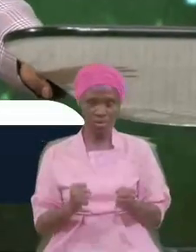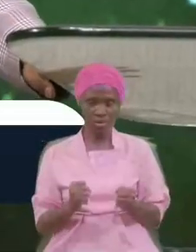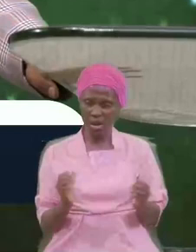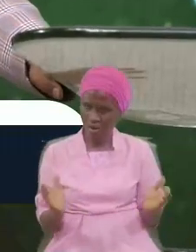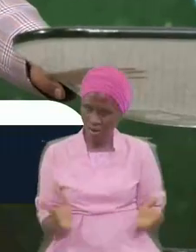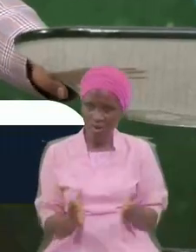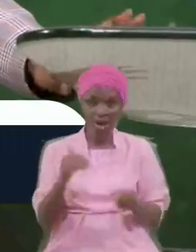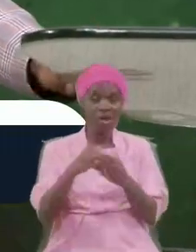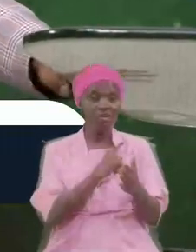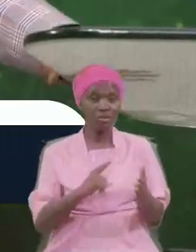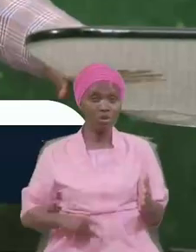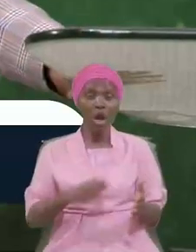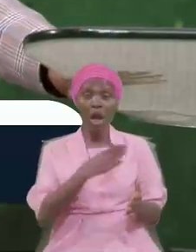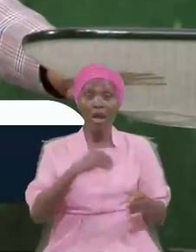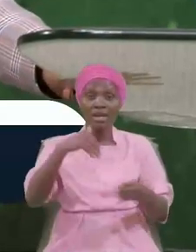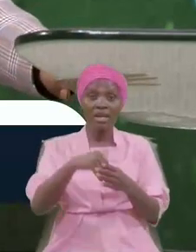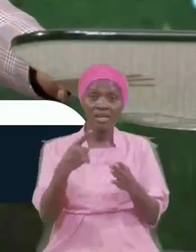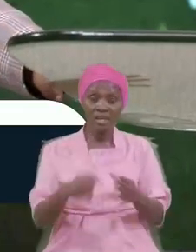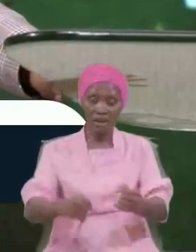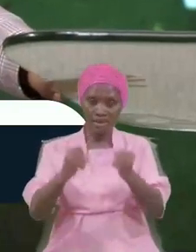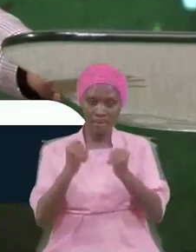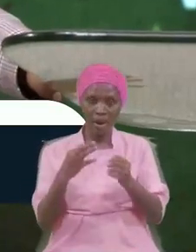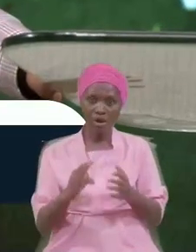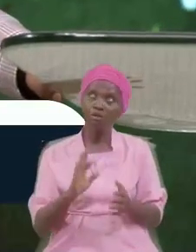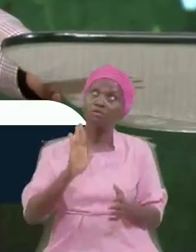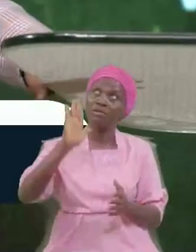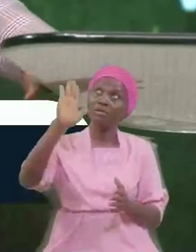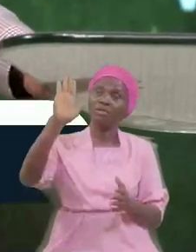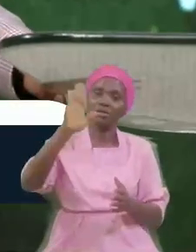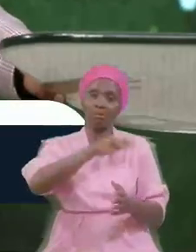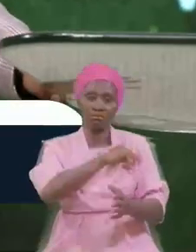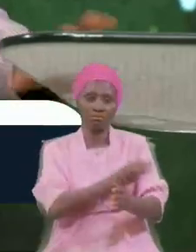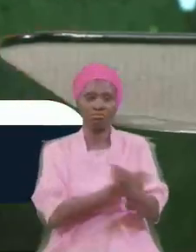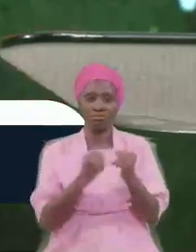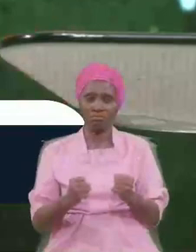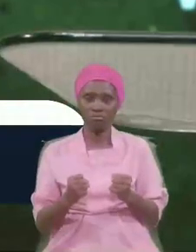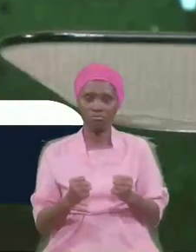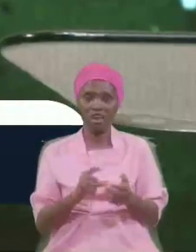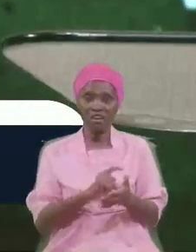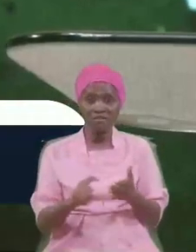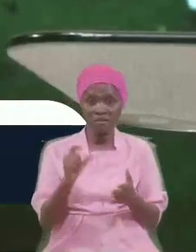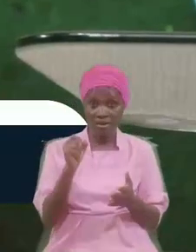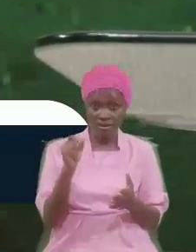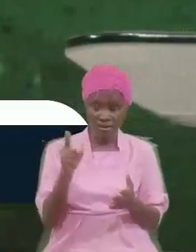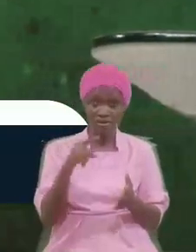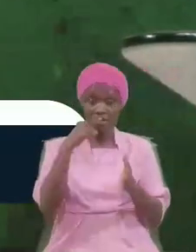Seigneur et par sa force toute puissante. Verset 11 dit,